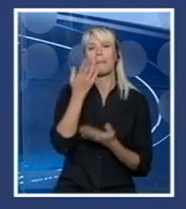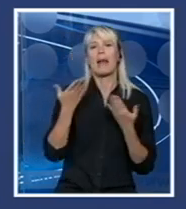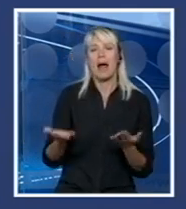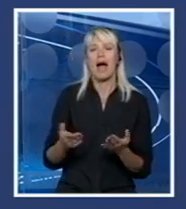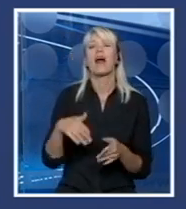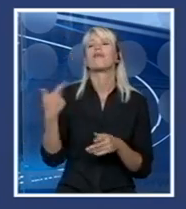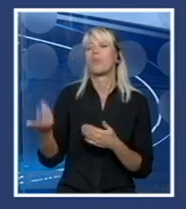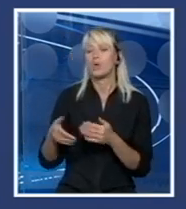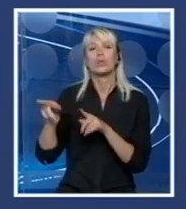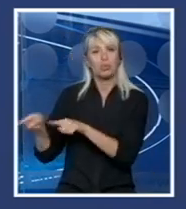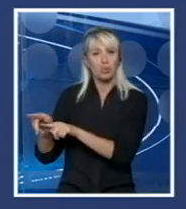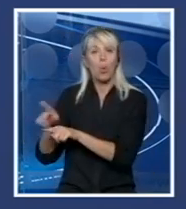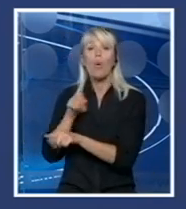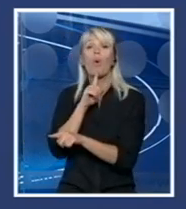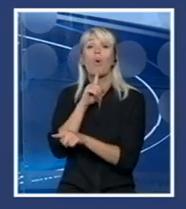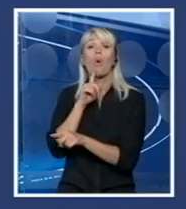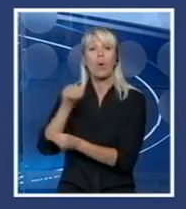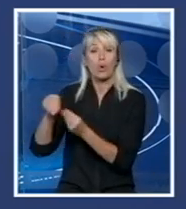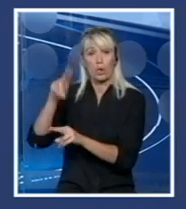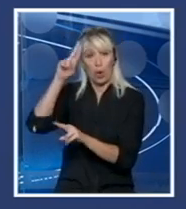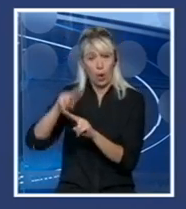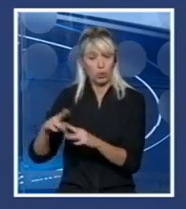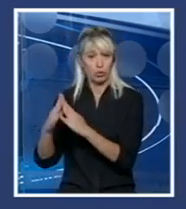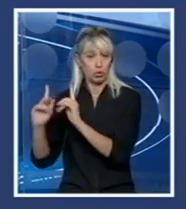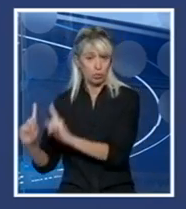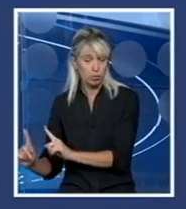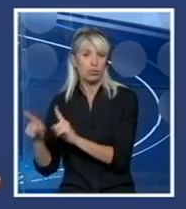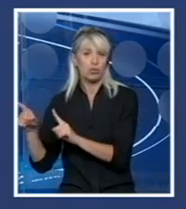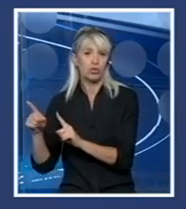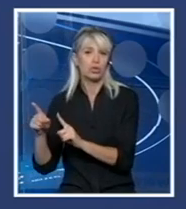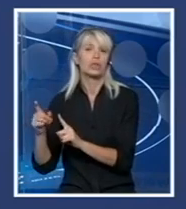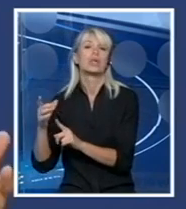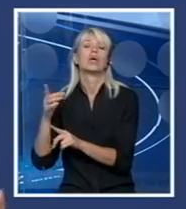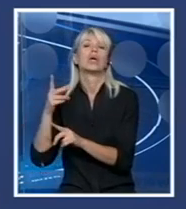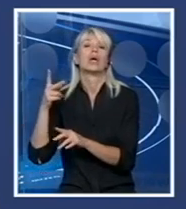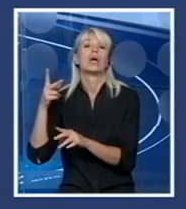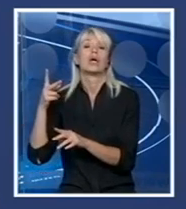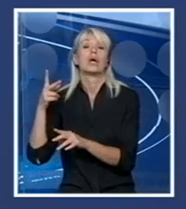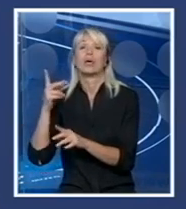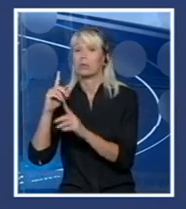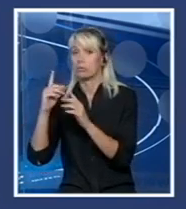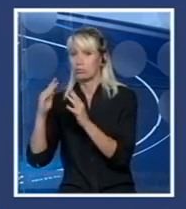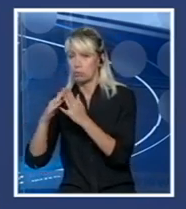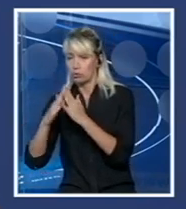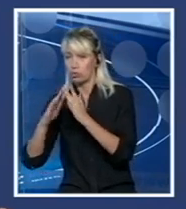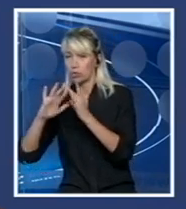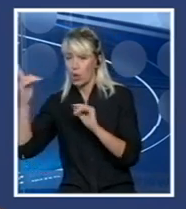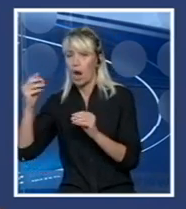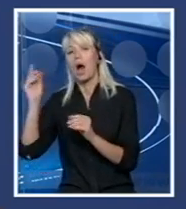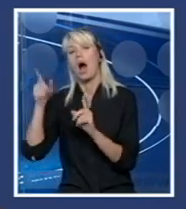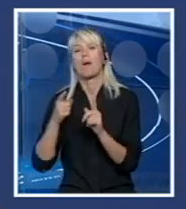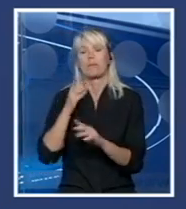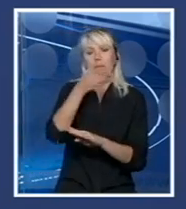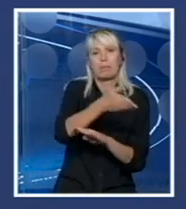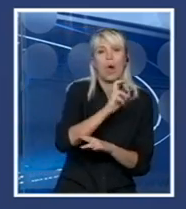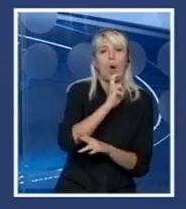odgovara. Znači, mi ulazimo u državnu maturu 22. godine. Nema poklanja ocena, nema svega onoga što smo naučili. Ali ovde, znači,